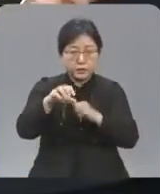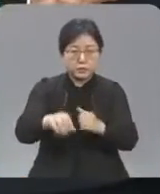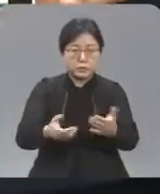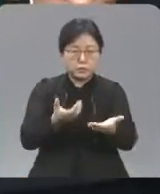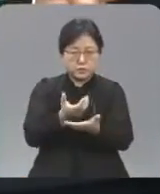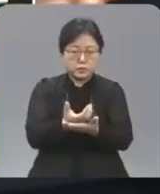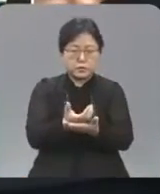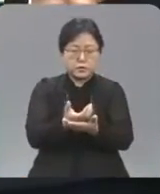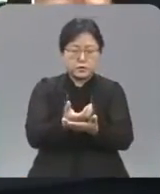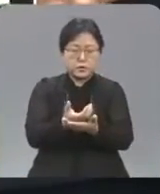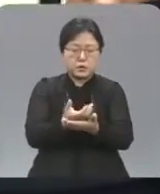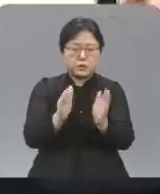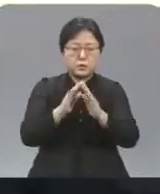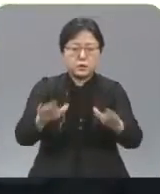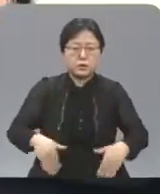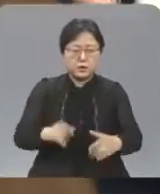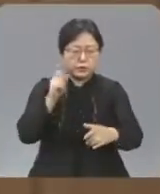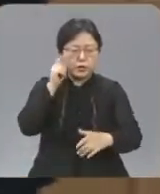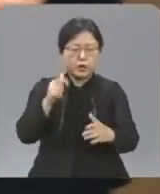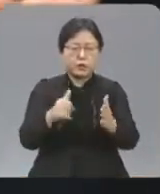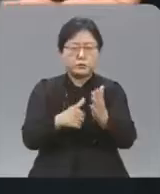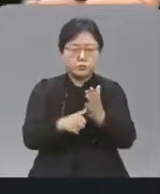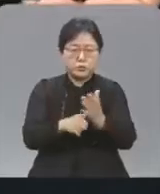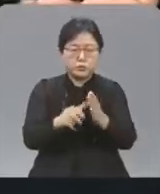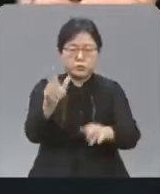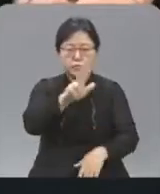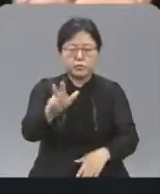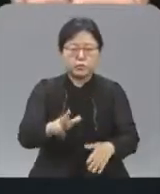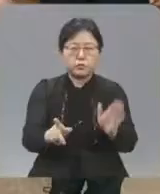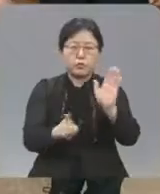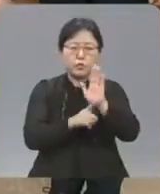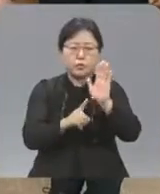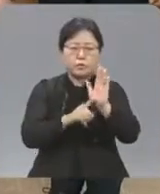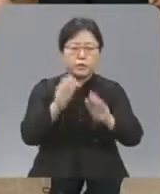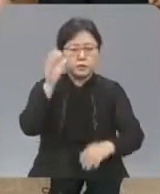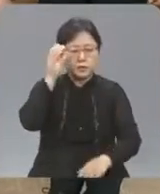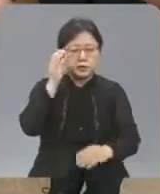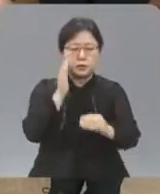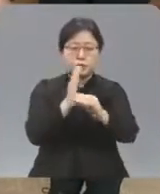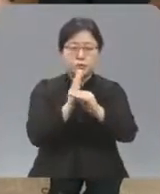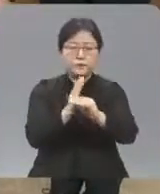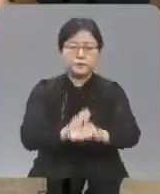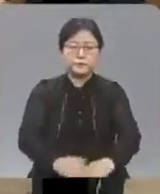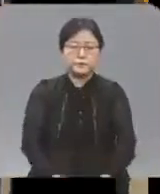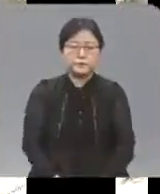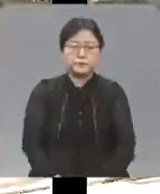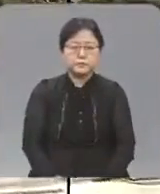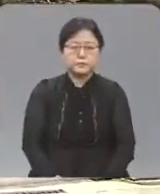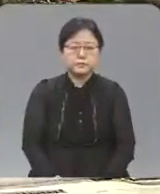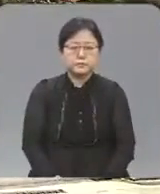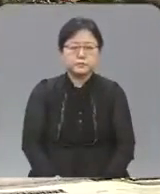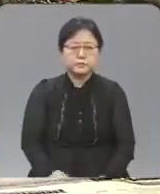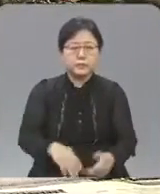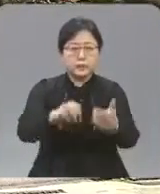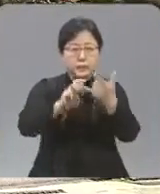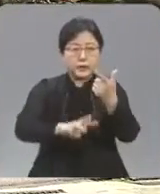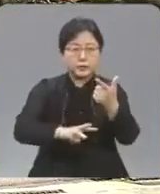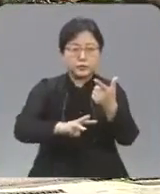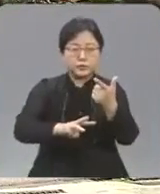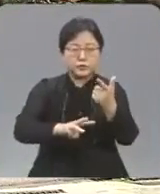유통의 판매망을 통해 전남의 우수 제품이 전국에 널리 홍보될 것으로 기대를 모으고 있습니다.